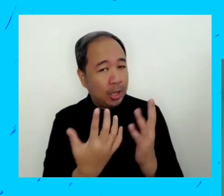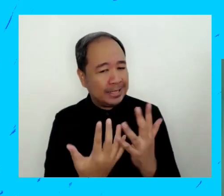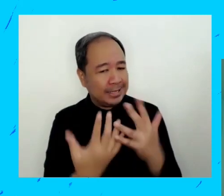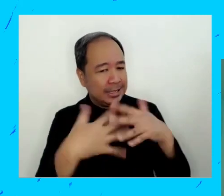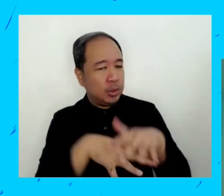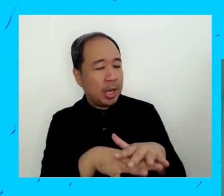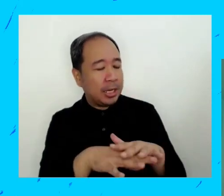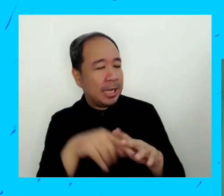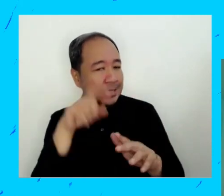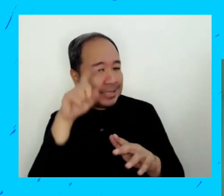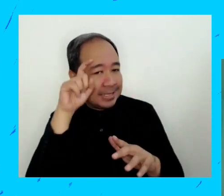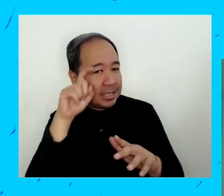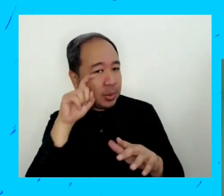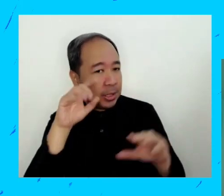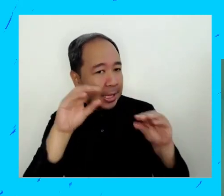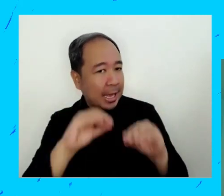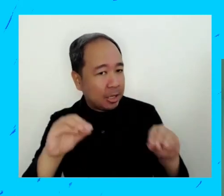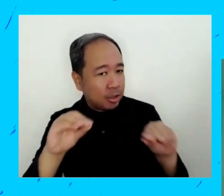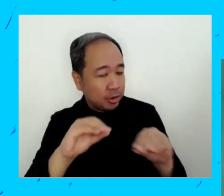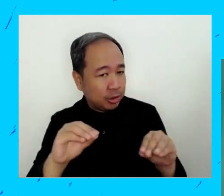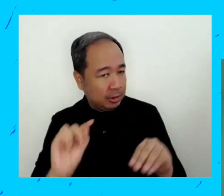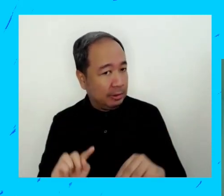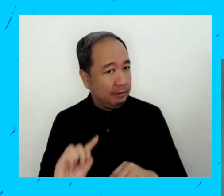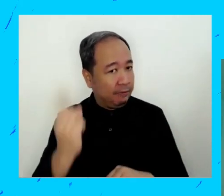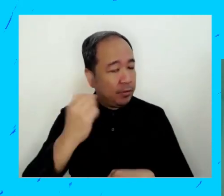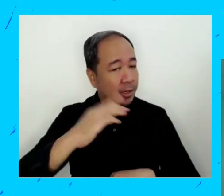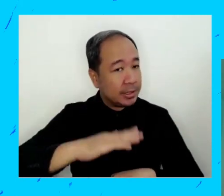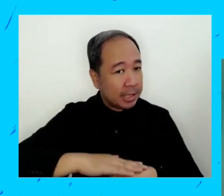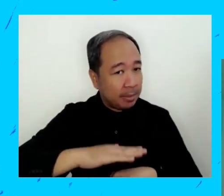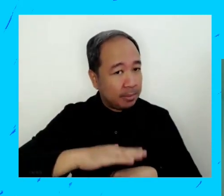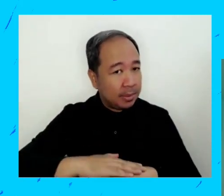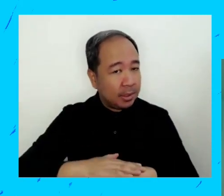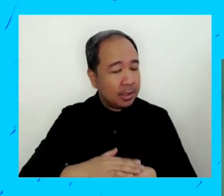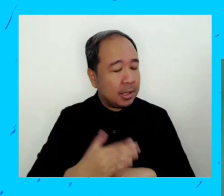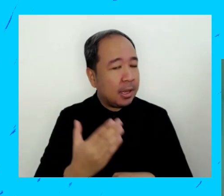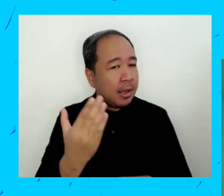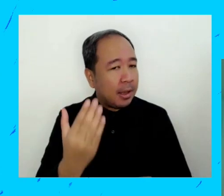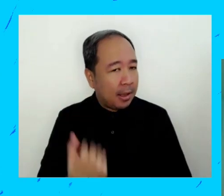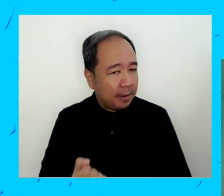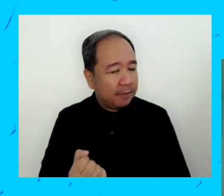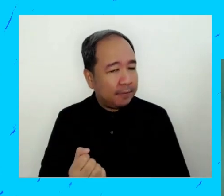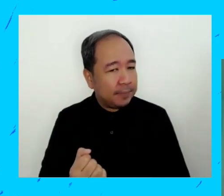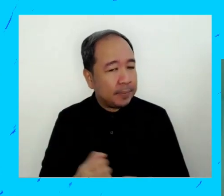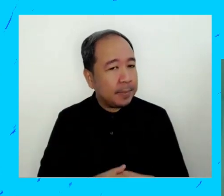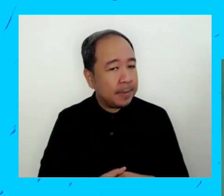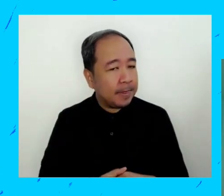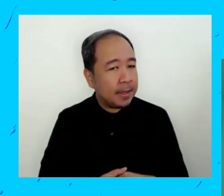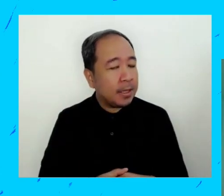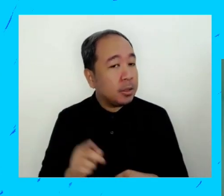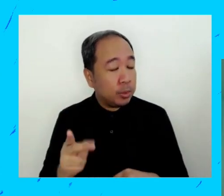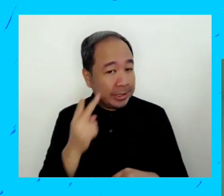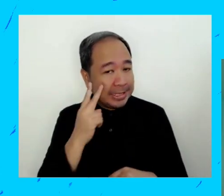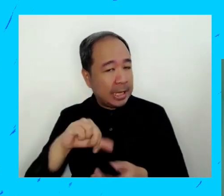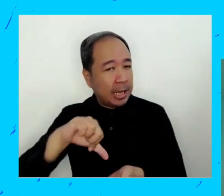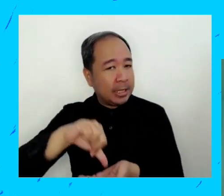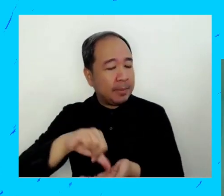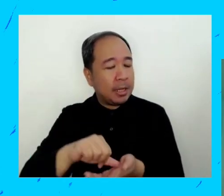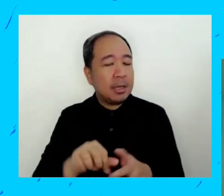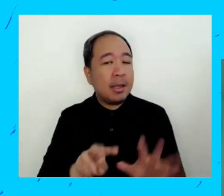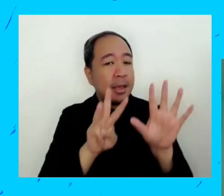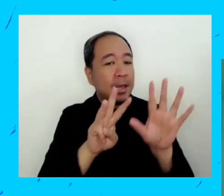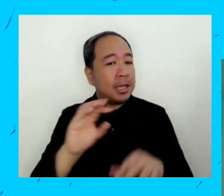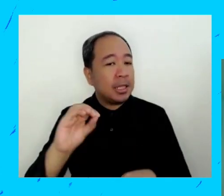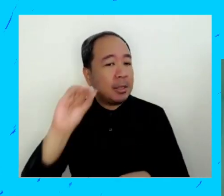de programmes d'avant-garde. C'est le seul en Amérique latine. À Buenos